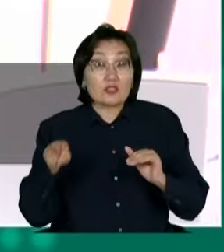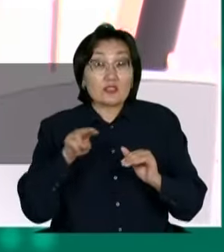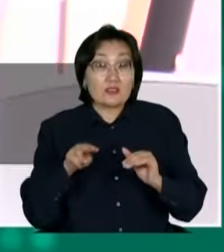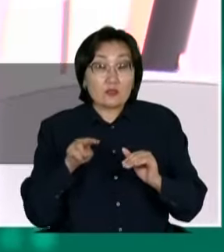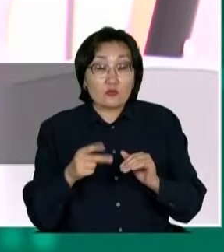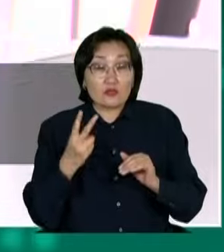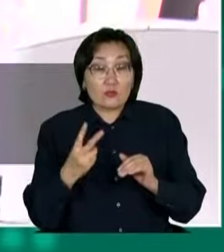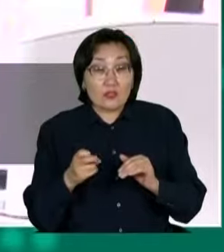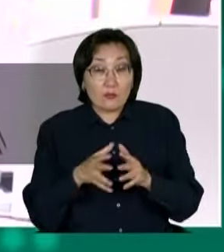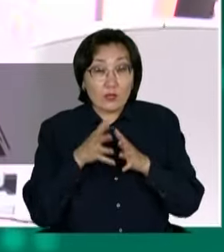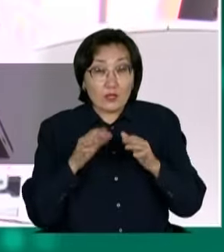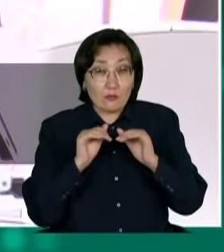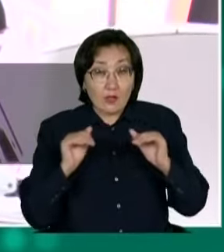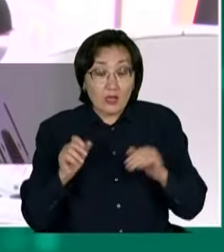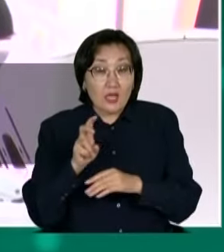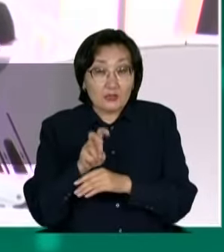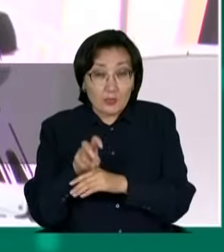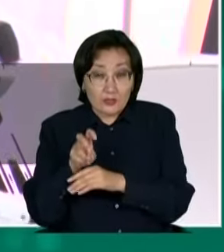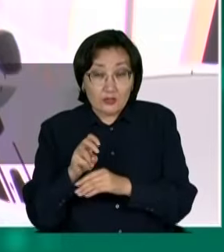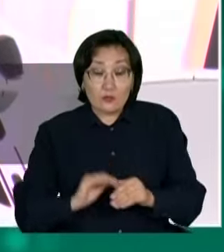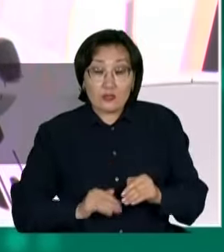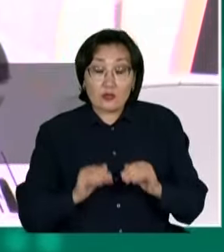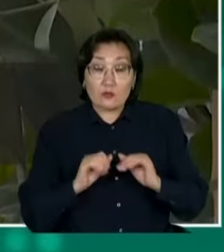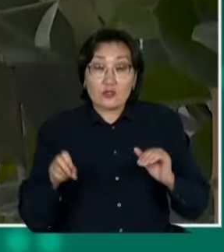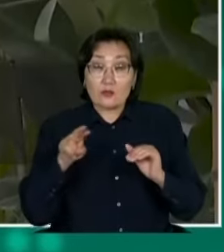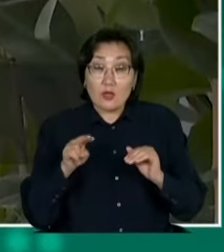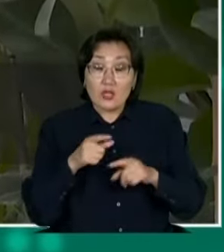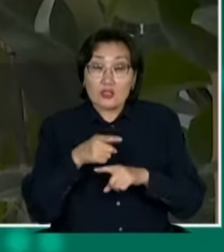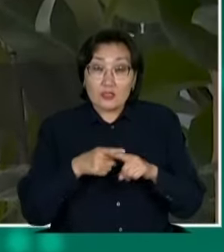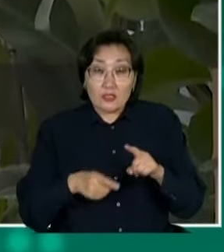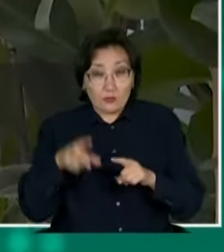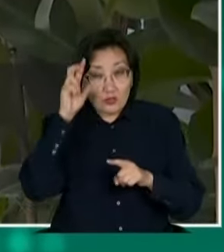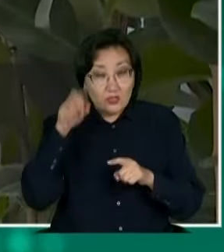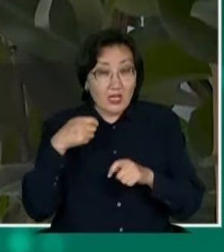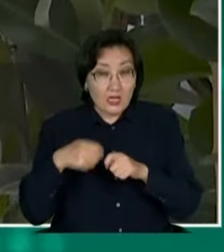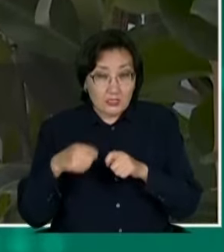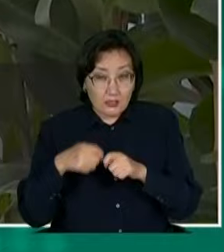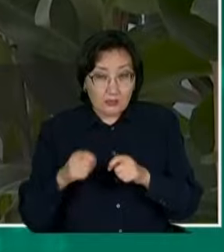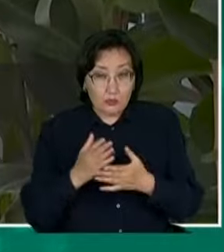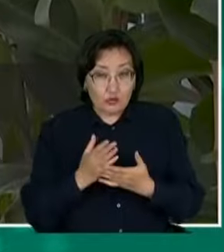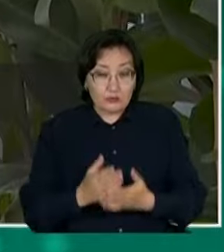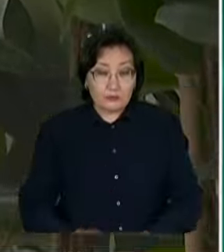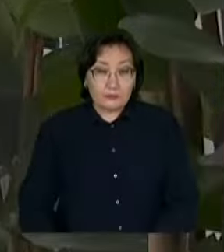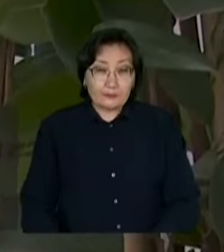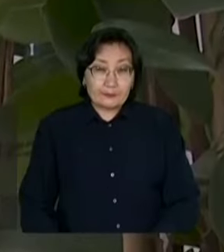ұйымға 200-ден аса бала барады екен. Жекеменшік бөбекжайды жартылай мемлекет қаржыландырып отыр.